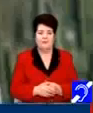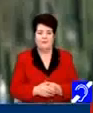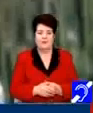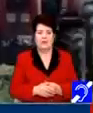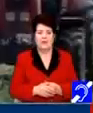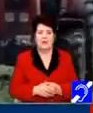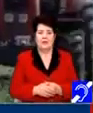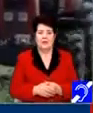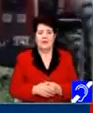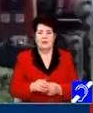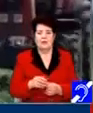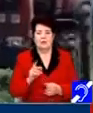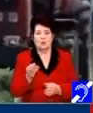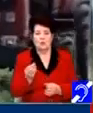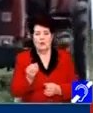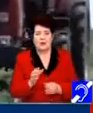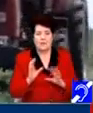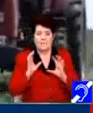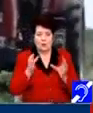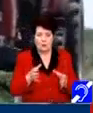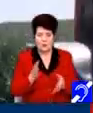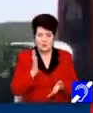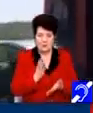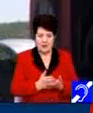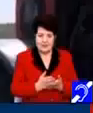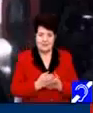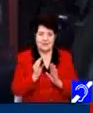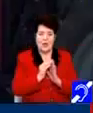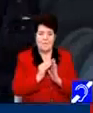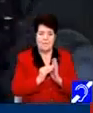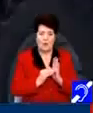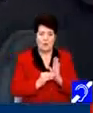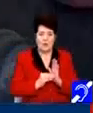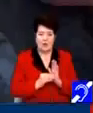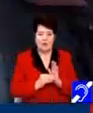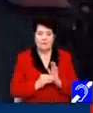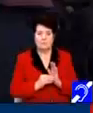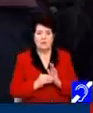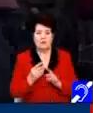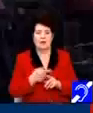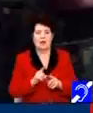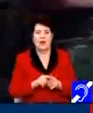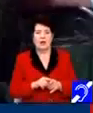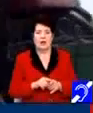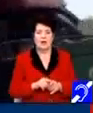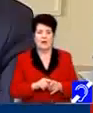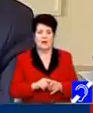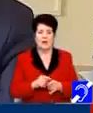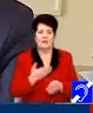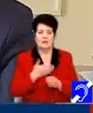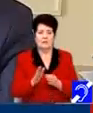cu banii Băncii Mondiale, și mai este și programul IMPART, care vine iarăși să aloce